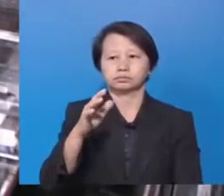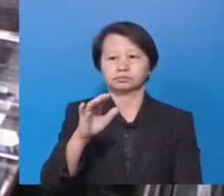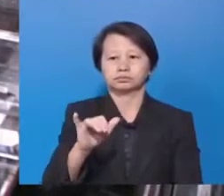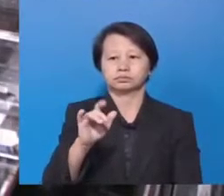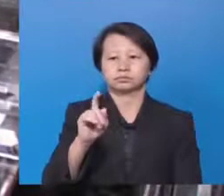menteri